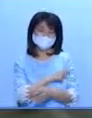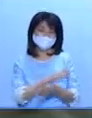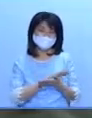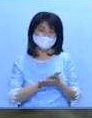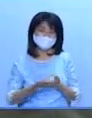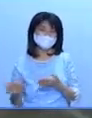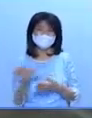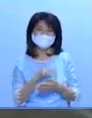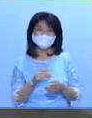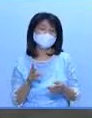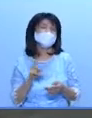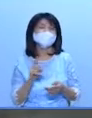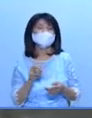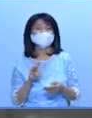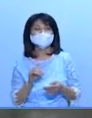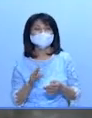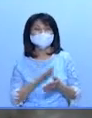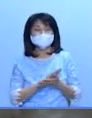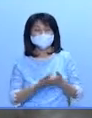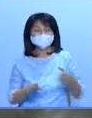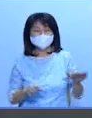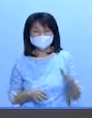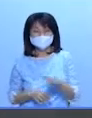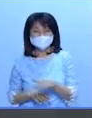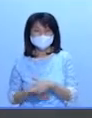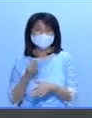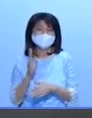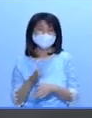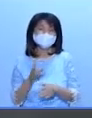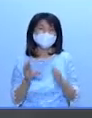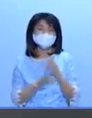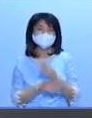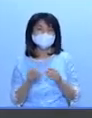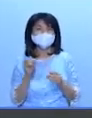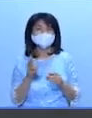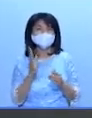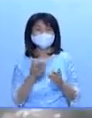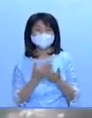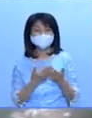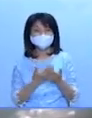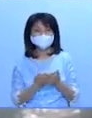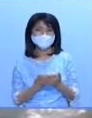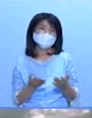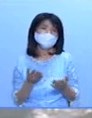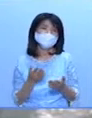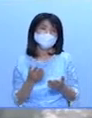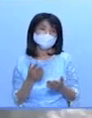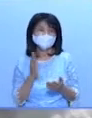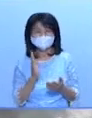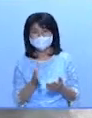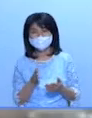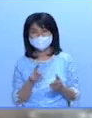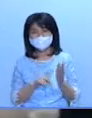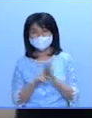без каких-либо заминок. К обработке ртыша приступят после того, как научная группа даст рекомендации. Предположительно, это будет в начале